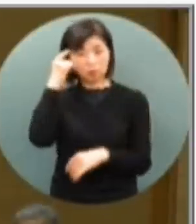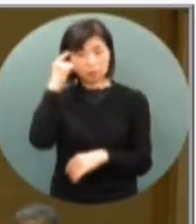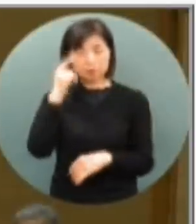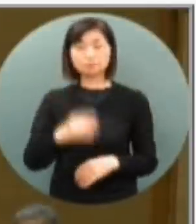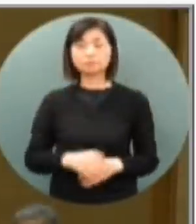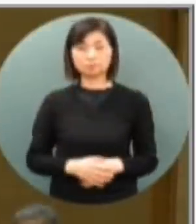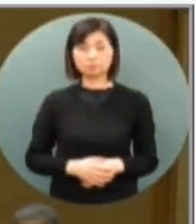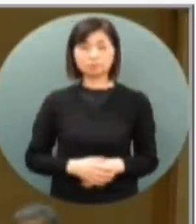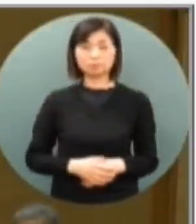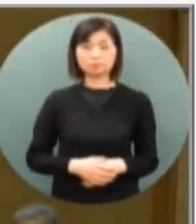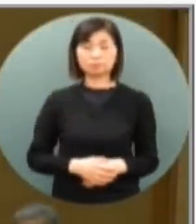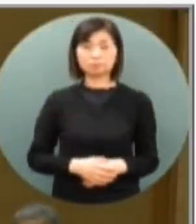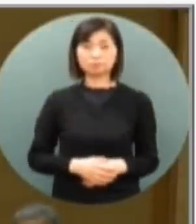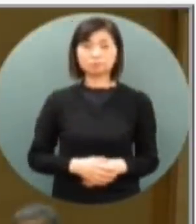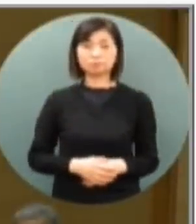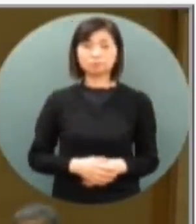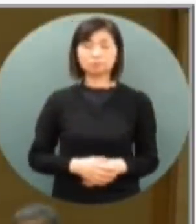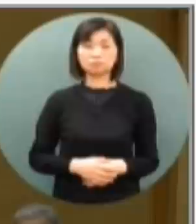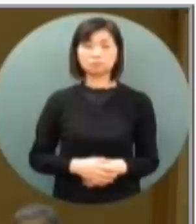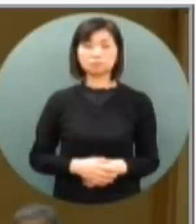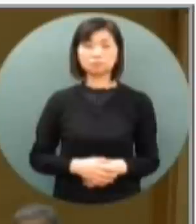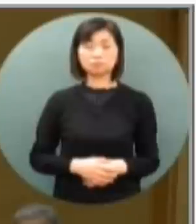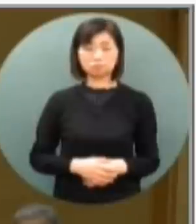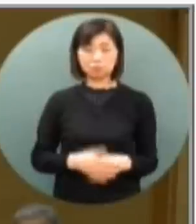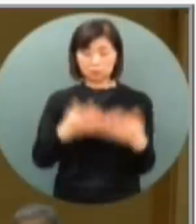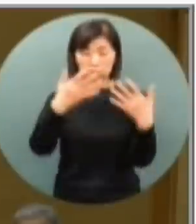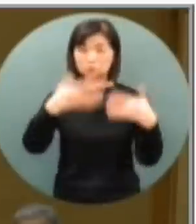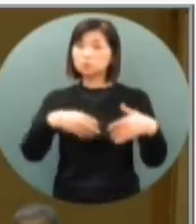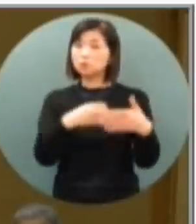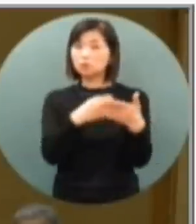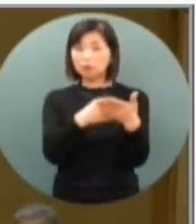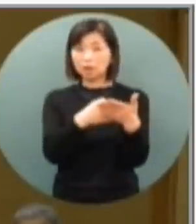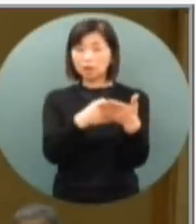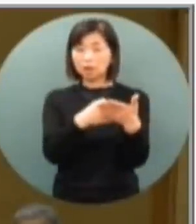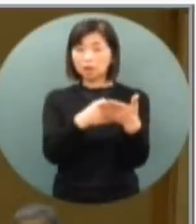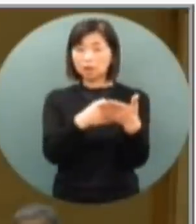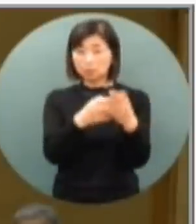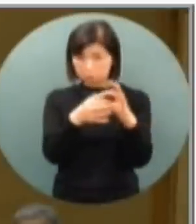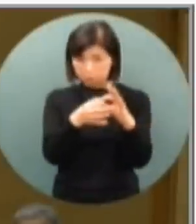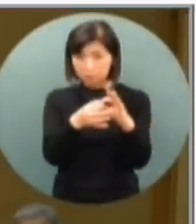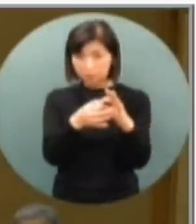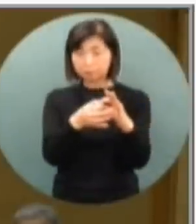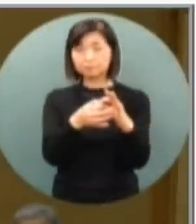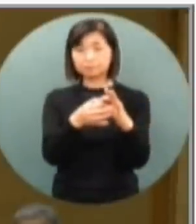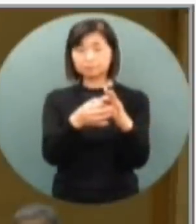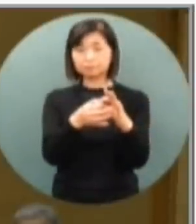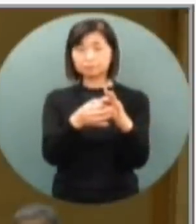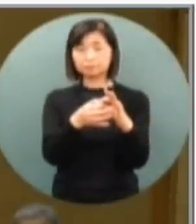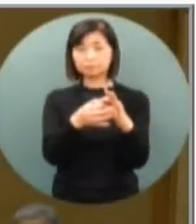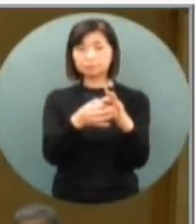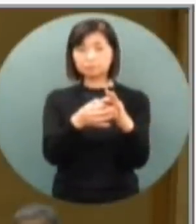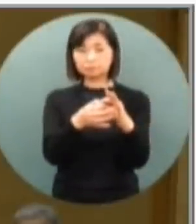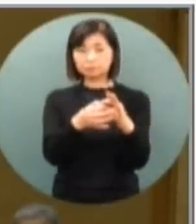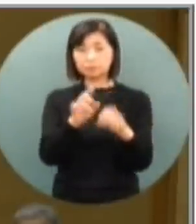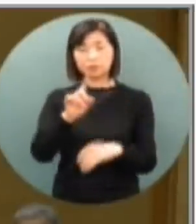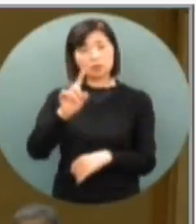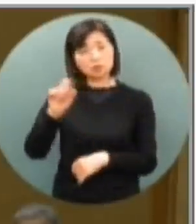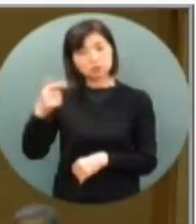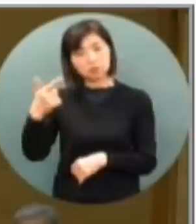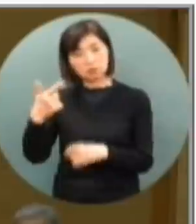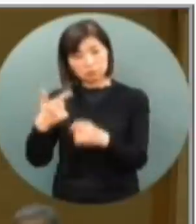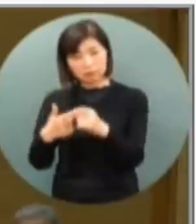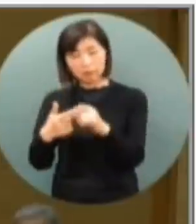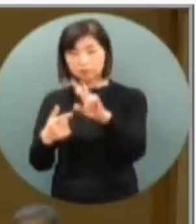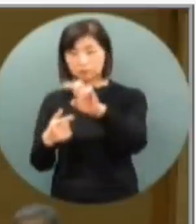で、まあ、その条例のことに少し触れますけれども、やっぱり16年12月